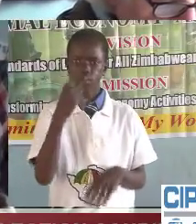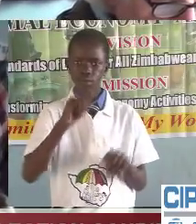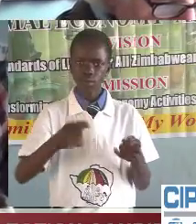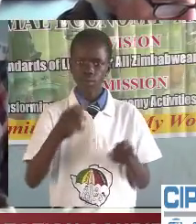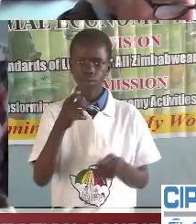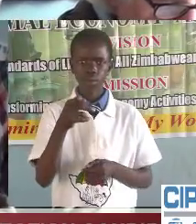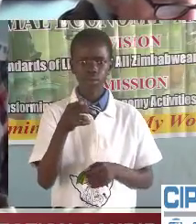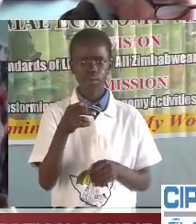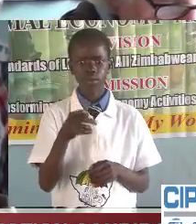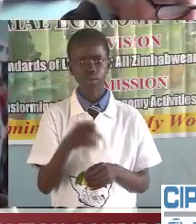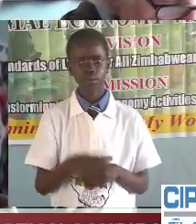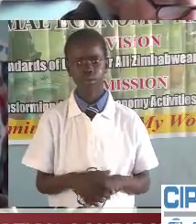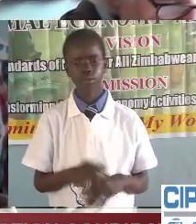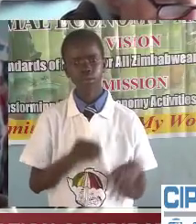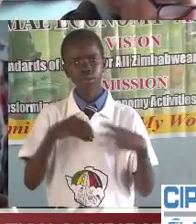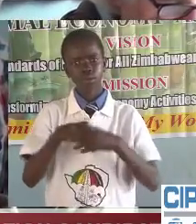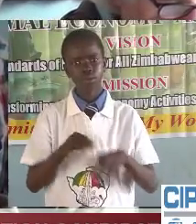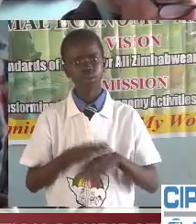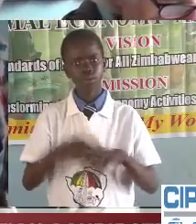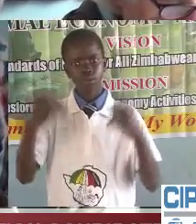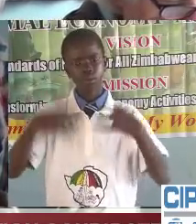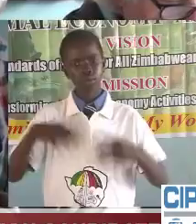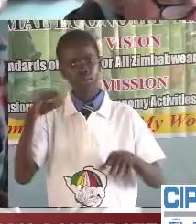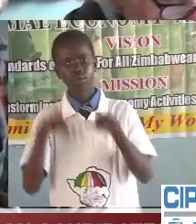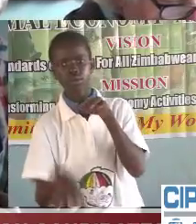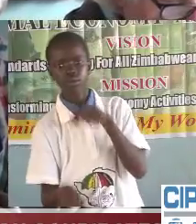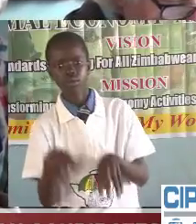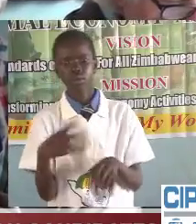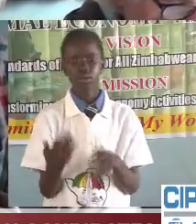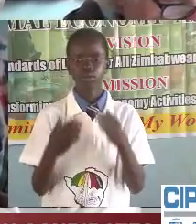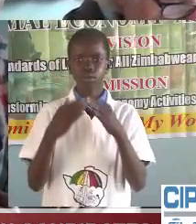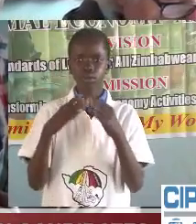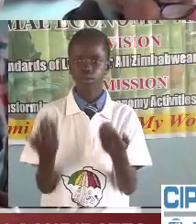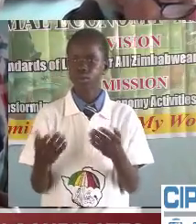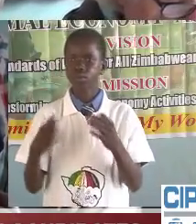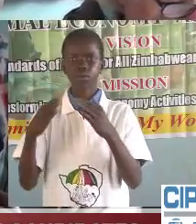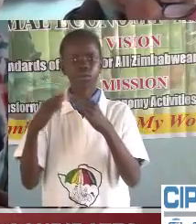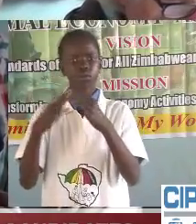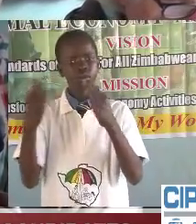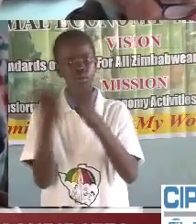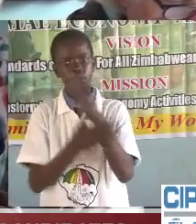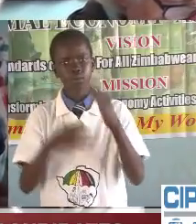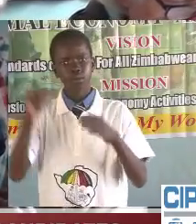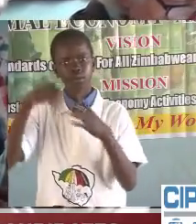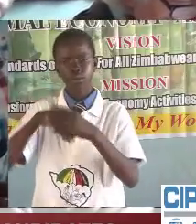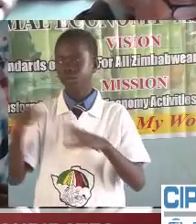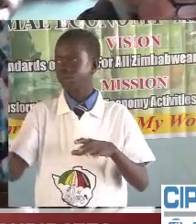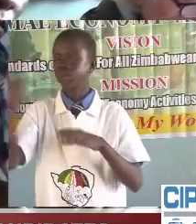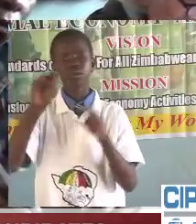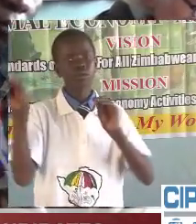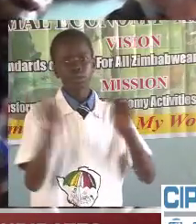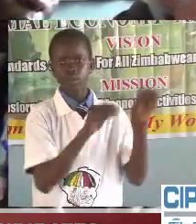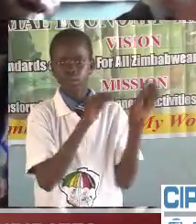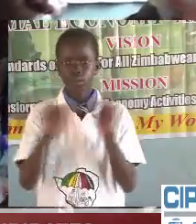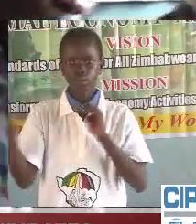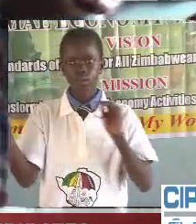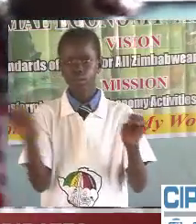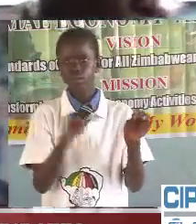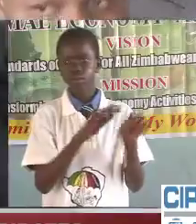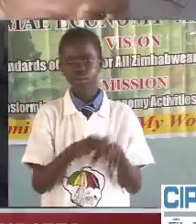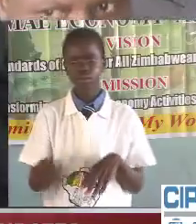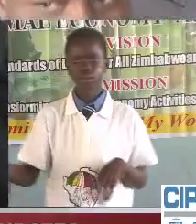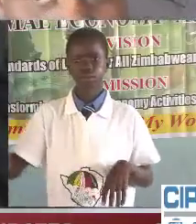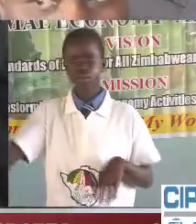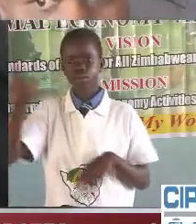tichaonawo futi kuti panherera dzemumusha dzakafirwa tapinda tichadzitsvaka dzose